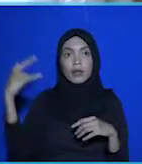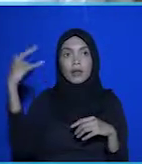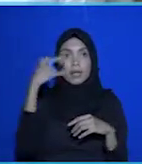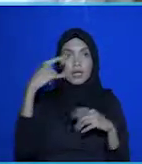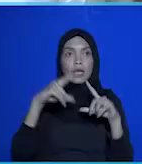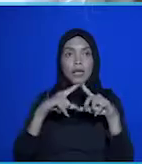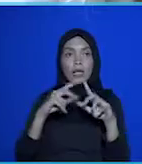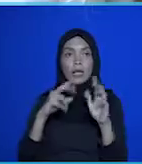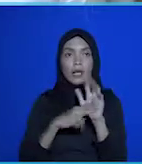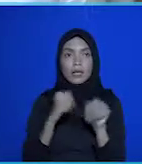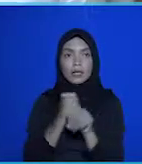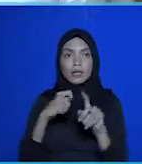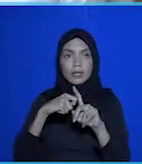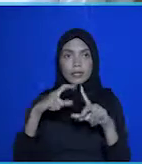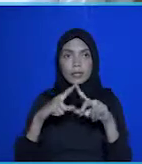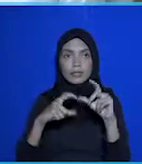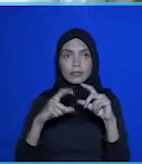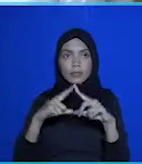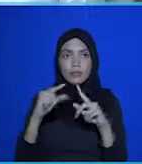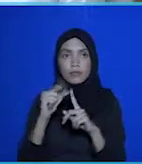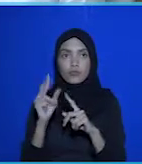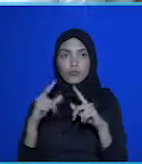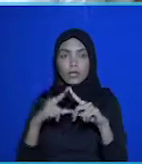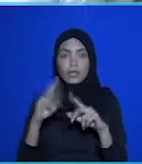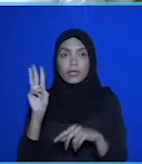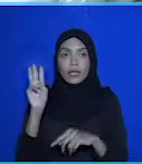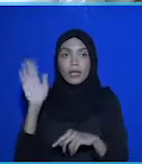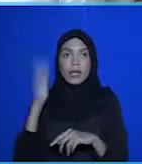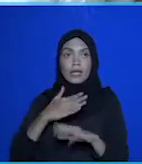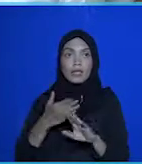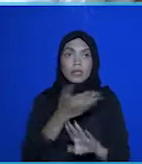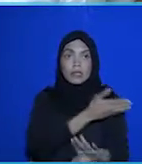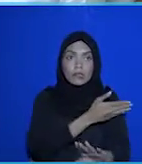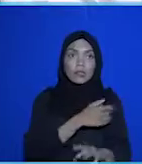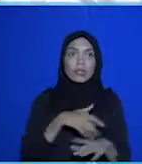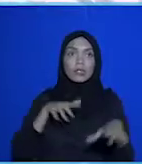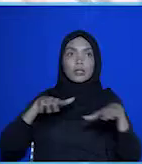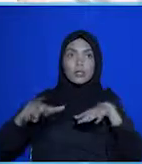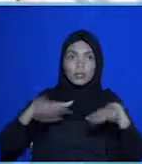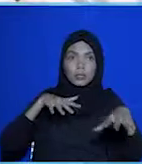itu teman-teman cerita 3 hari pertama yang di gempa 7